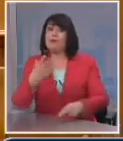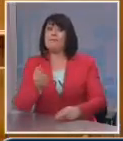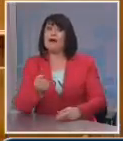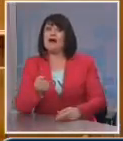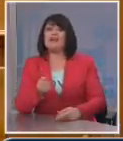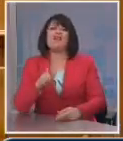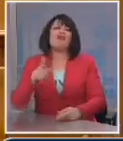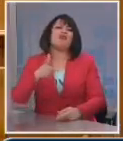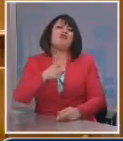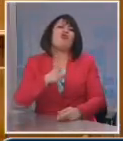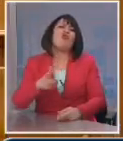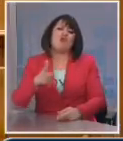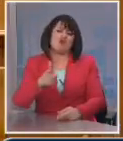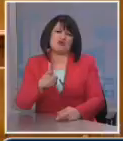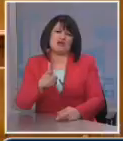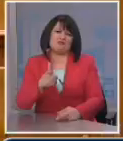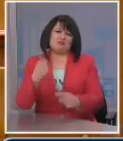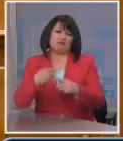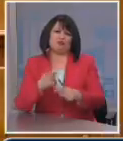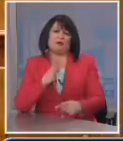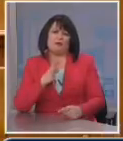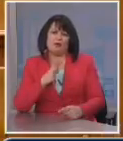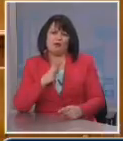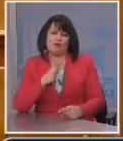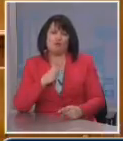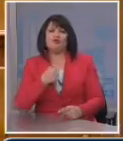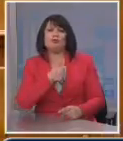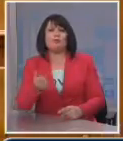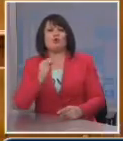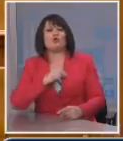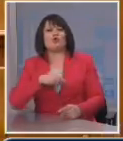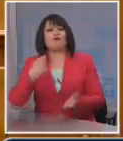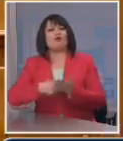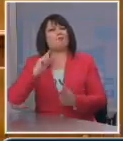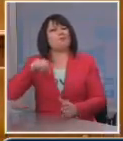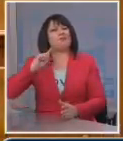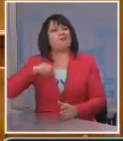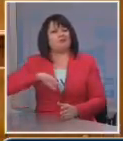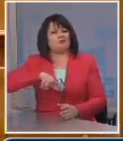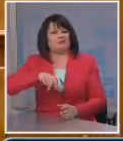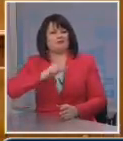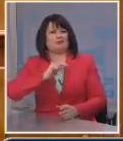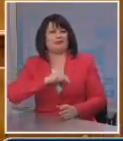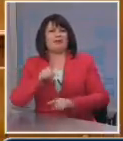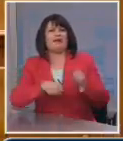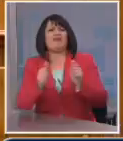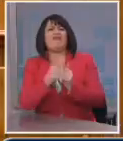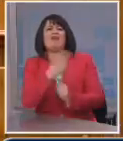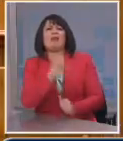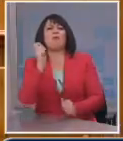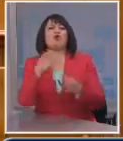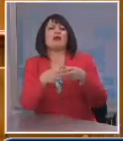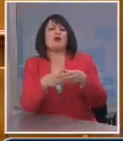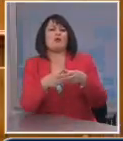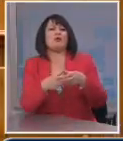απόλυτη φτωχοποίηση της μεσαίας τάξης προς όφελος μόνο των φοροφυγάδων και της κομματικής νομεκλατούρας. Η